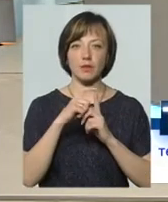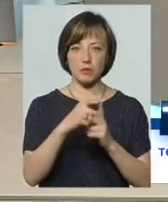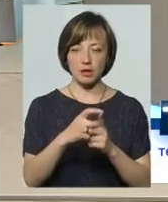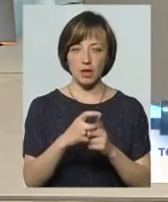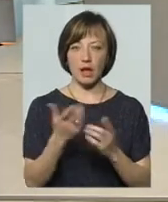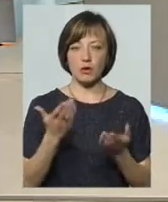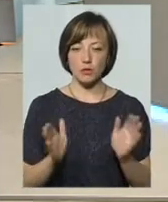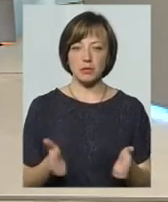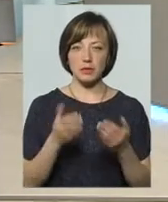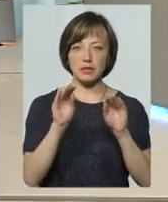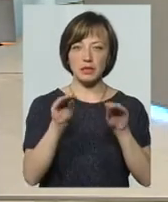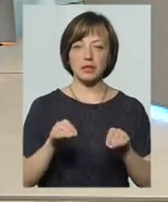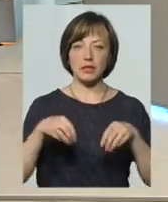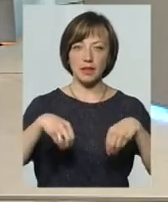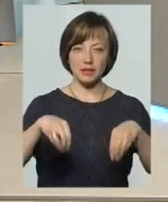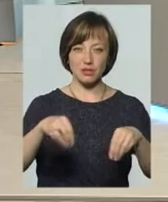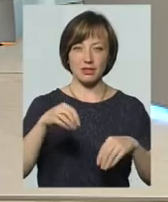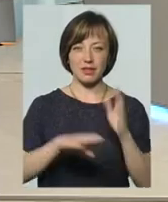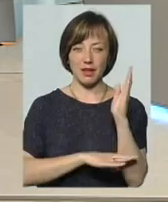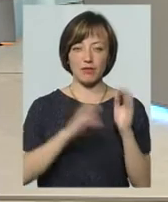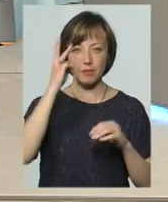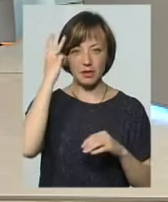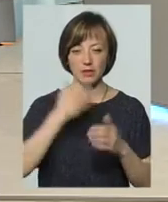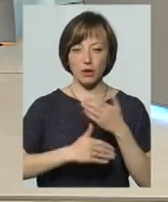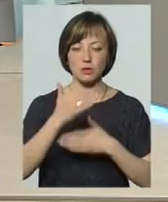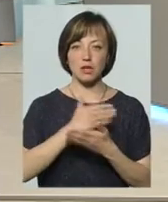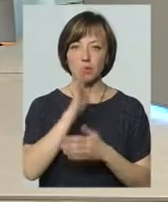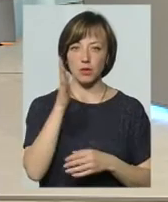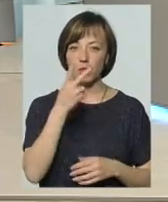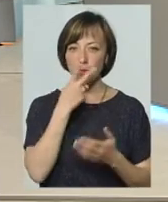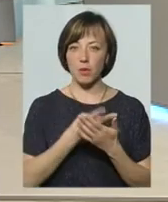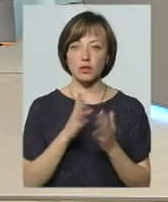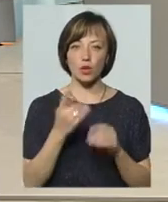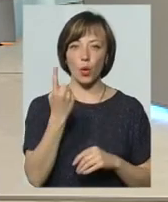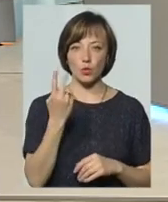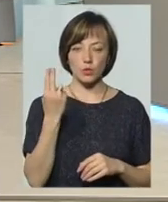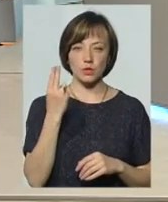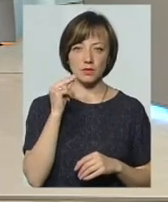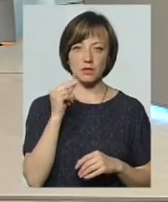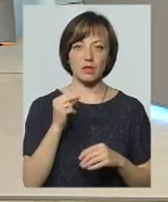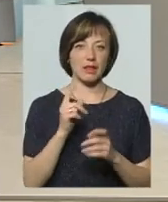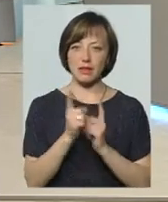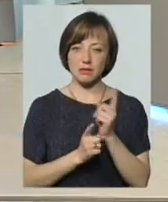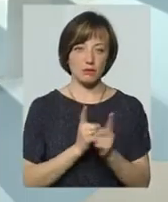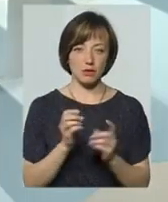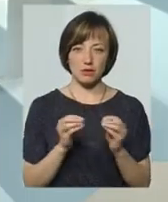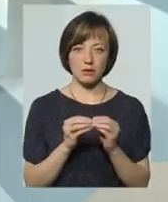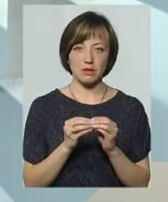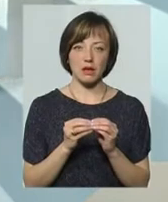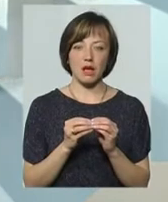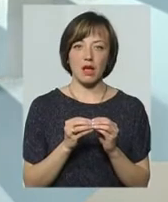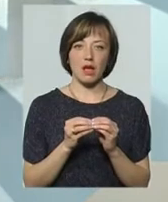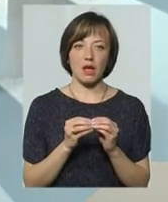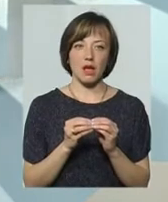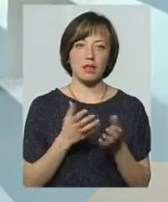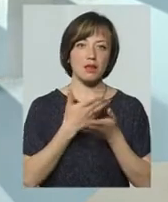статистику зелених насаджень в місті Хмельницькому за останні 5 років, ви побачите там всього лише одну цифру. Тобто цифри не змінюються.